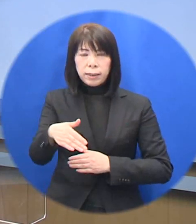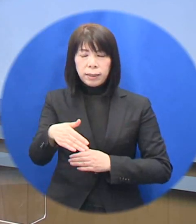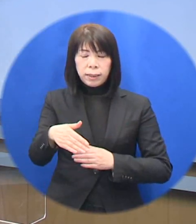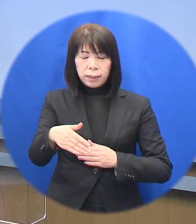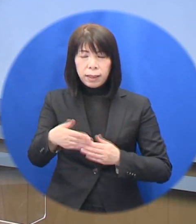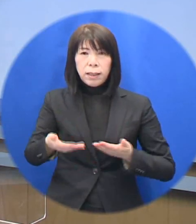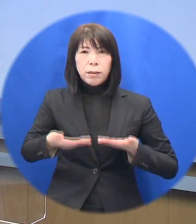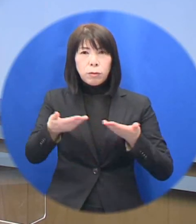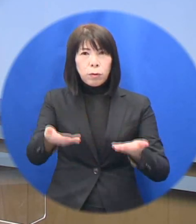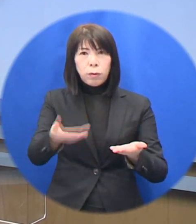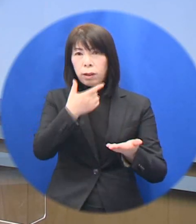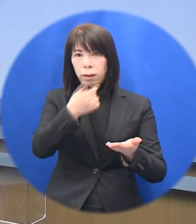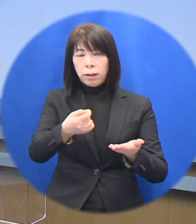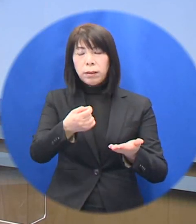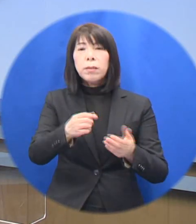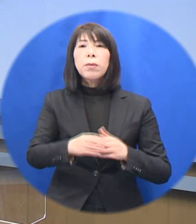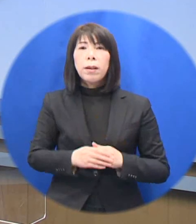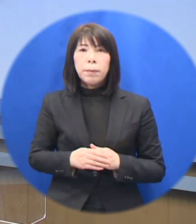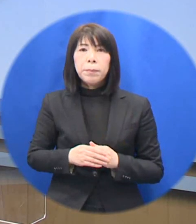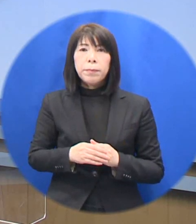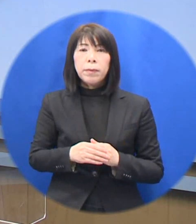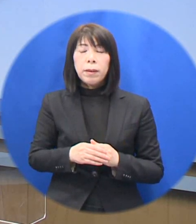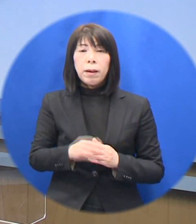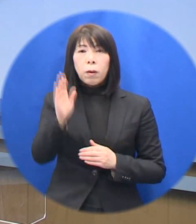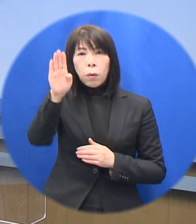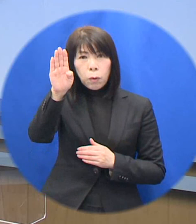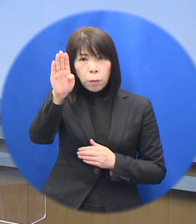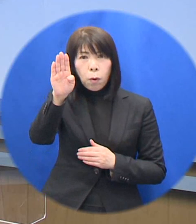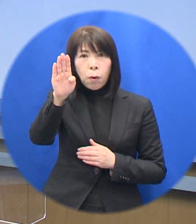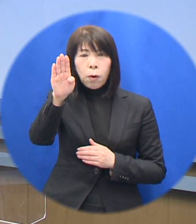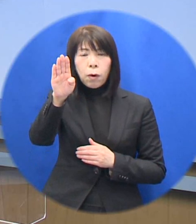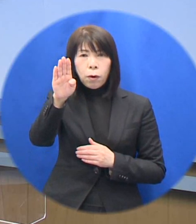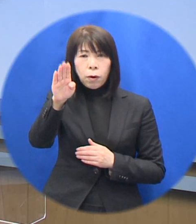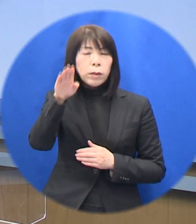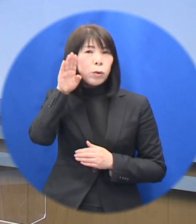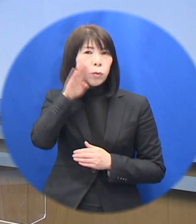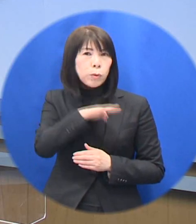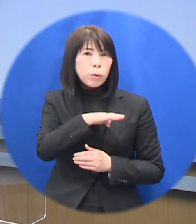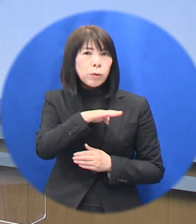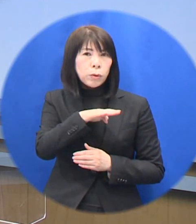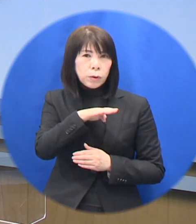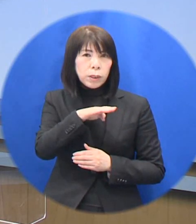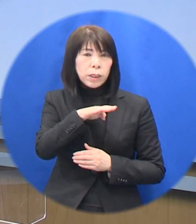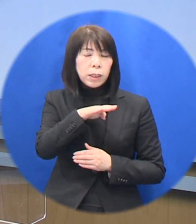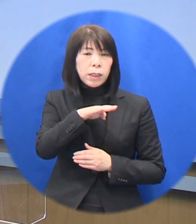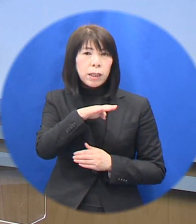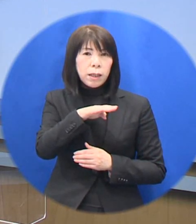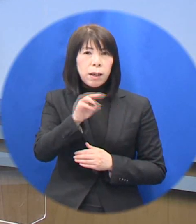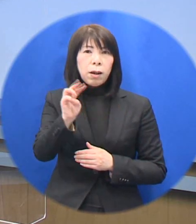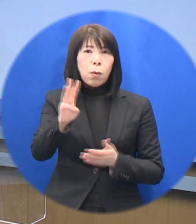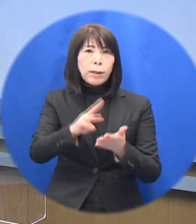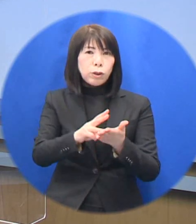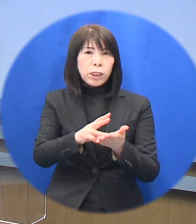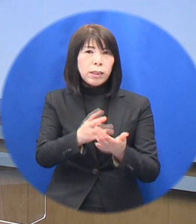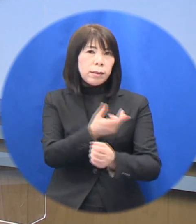考えてございますので、まあ、今後もですねなるべくスムーズなですね予防接種ワクチン